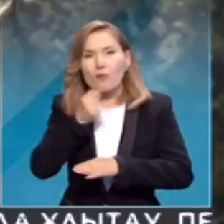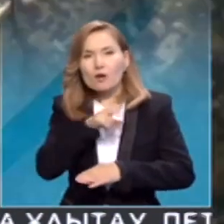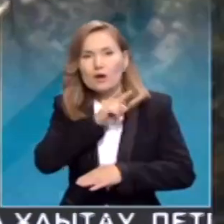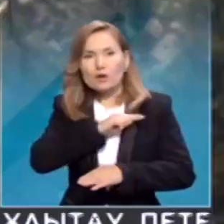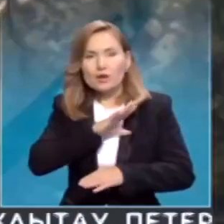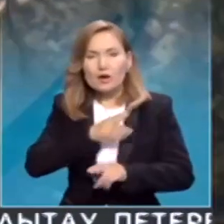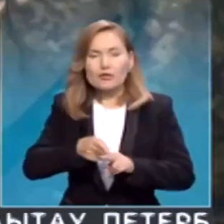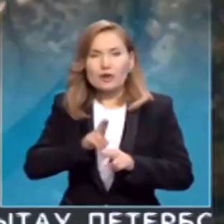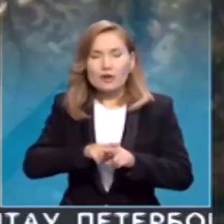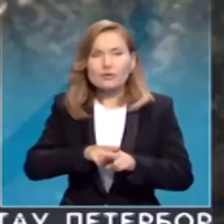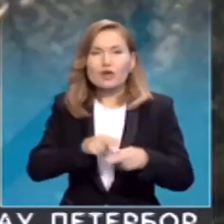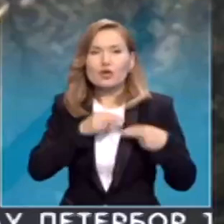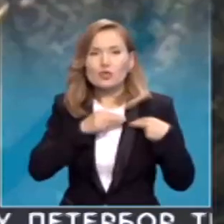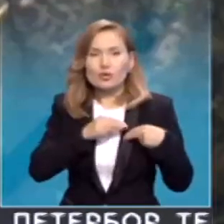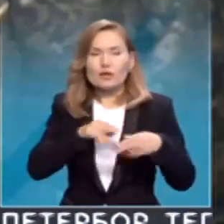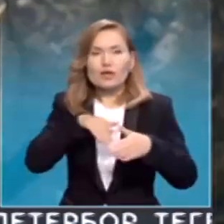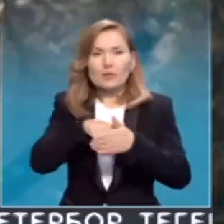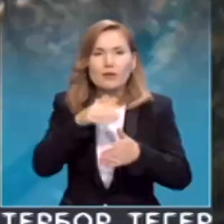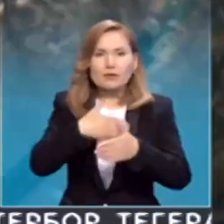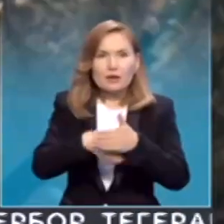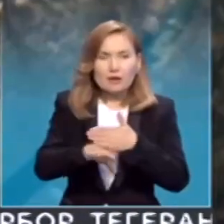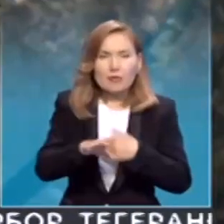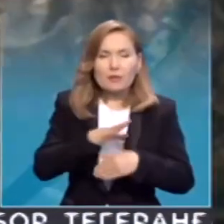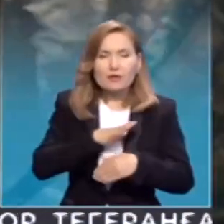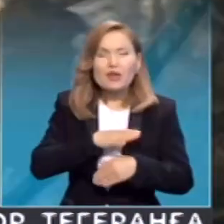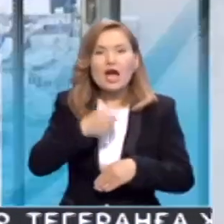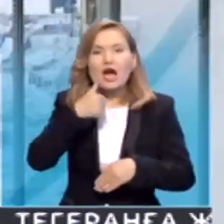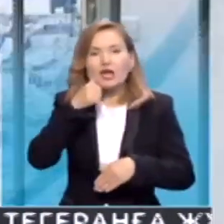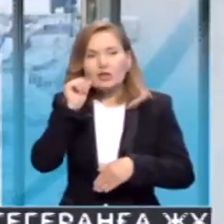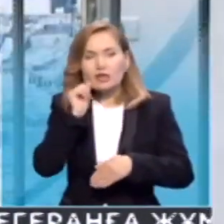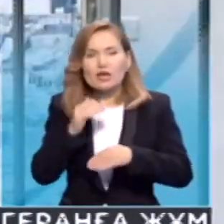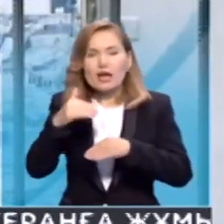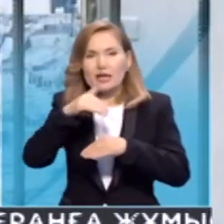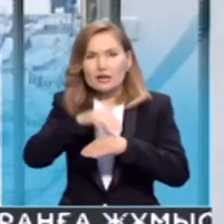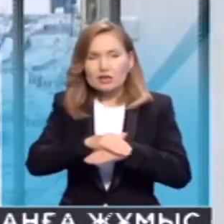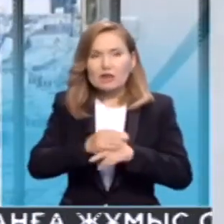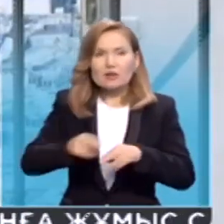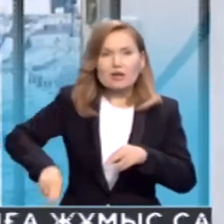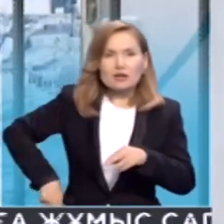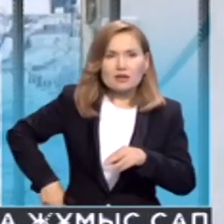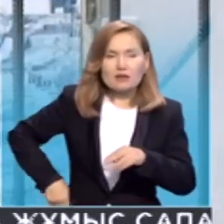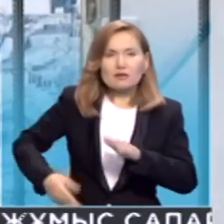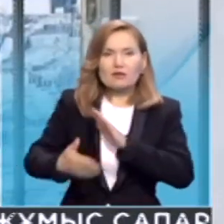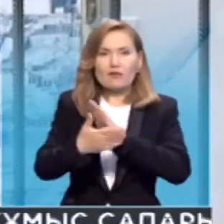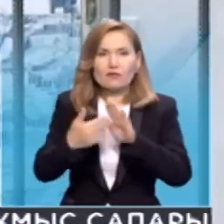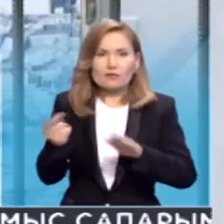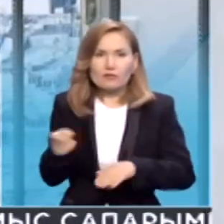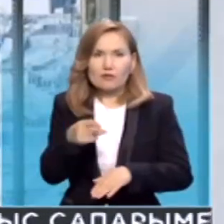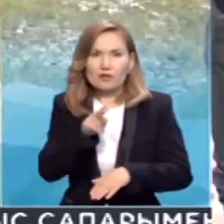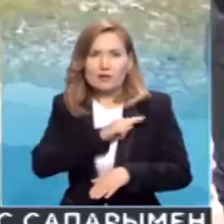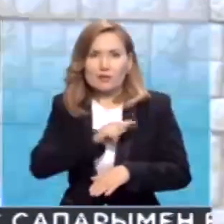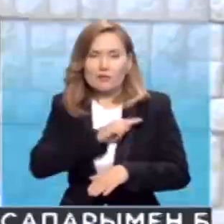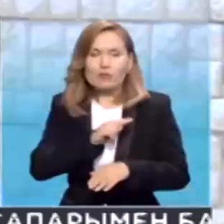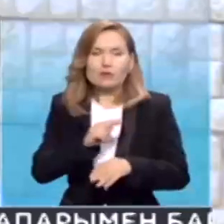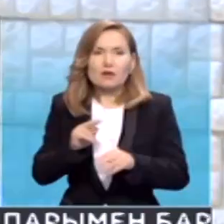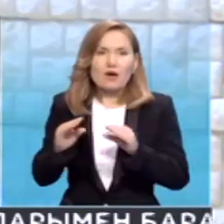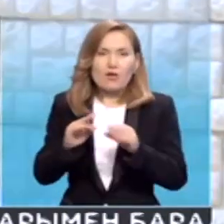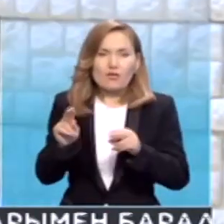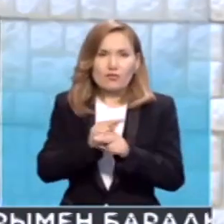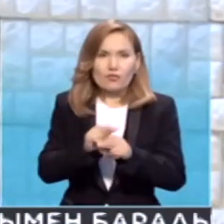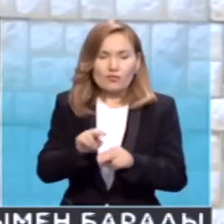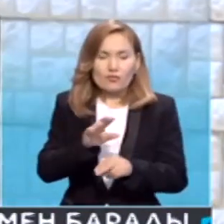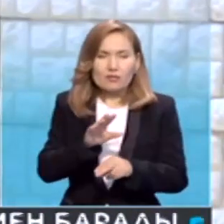кезекті еңбек демалысына шыққан екен, бірақ соған қарамастан кеше кешкілік КамАЗ көлігін жөндеуге шақыртыпты. Аға